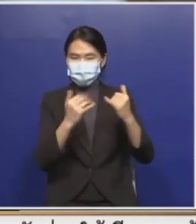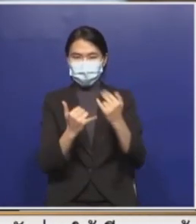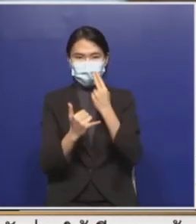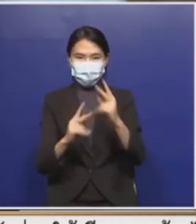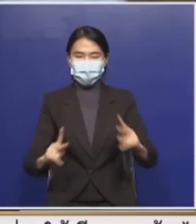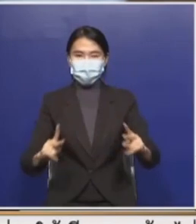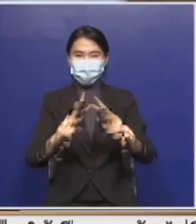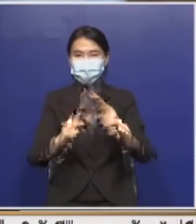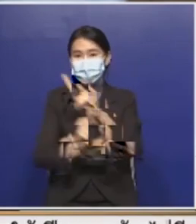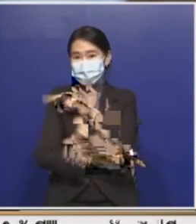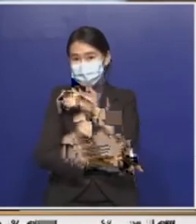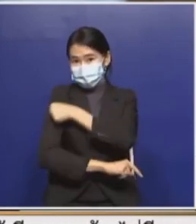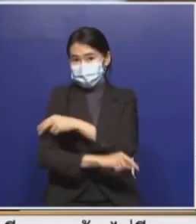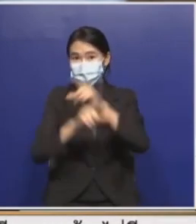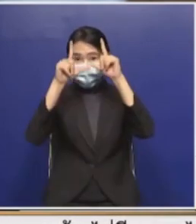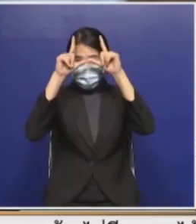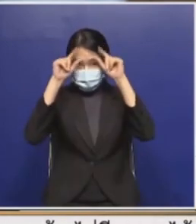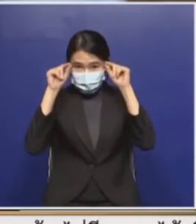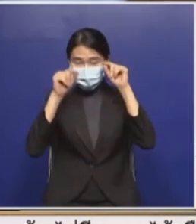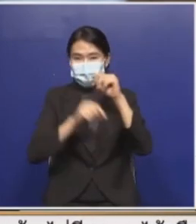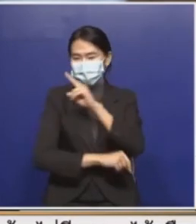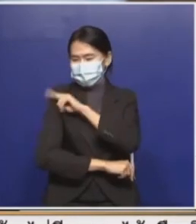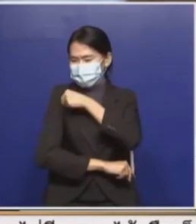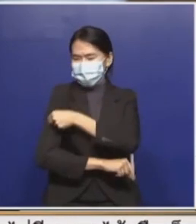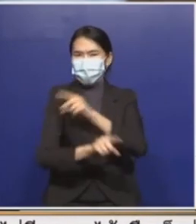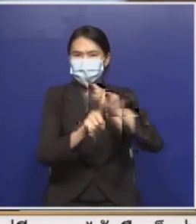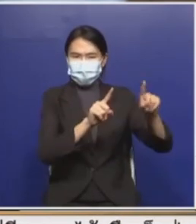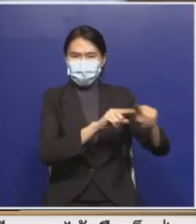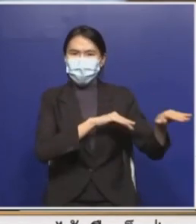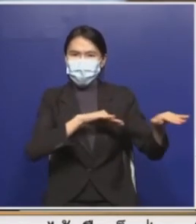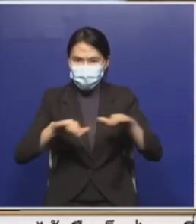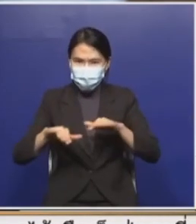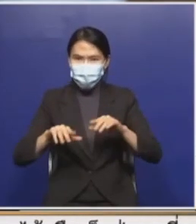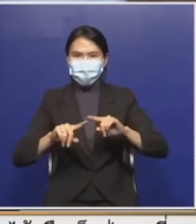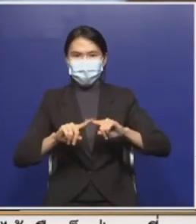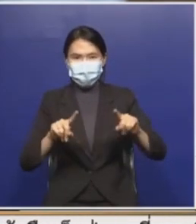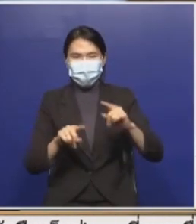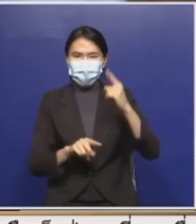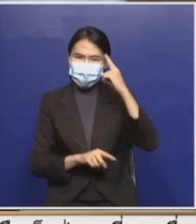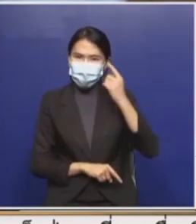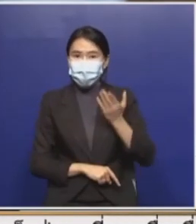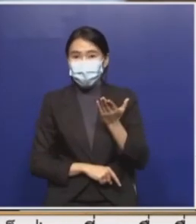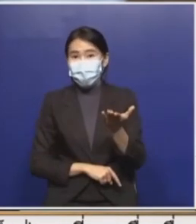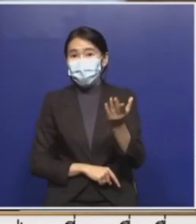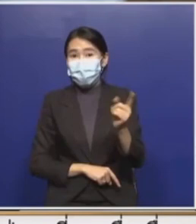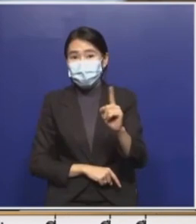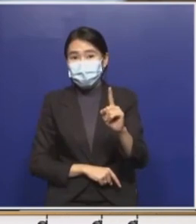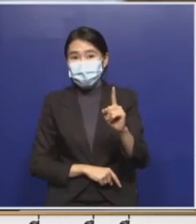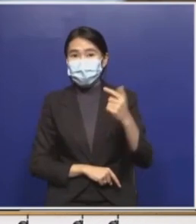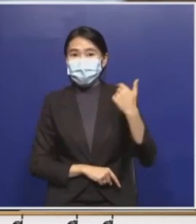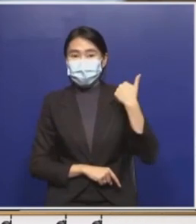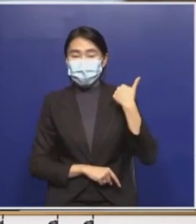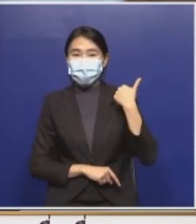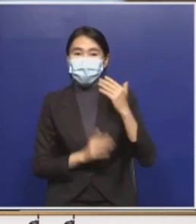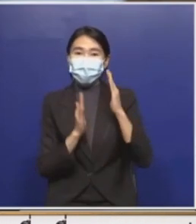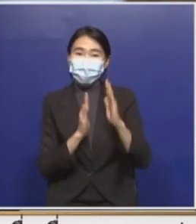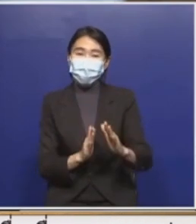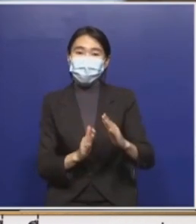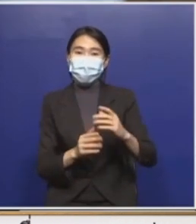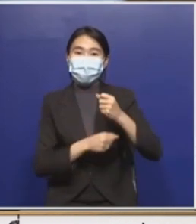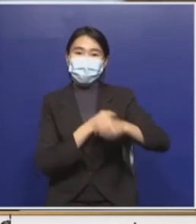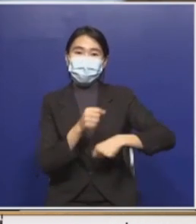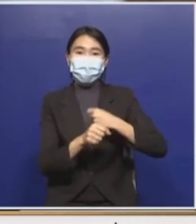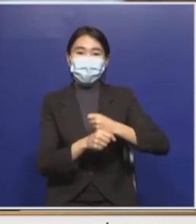หรือทางการแพทย์เขาพร้อมมากท่านก็สามารถที่จะใช้จากบุคลากรที่เกษียณอ